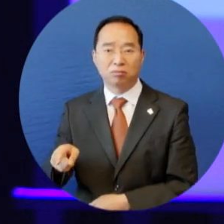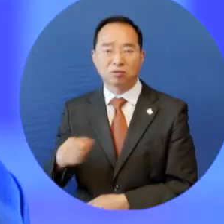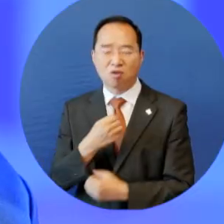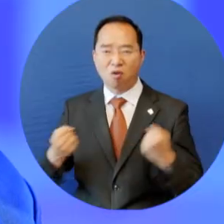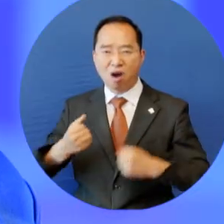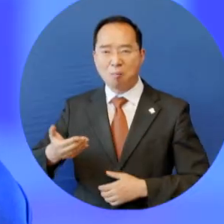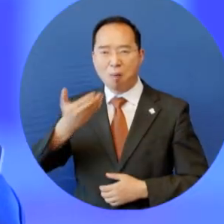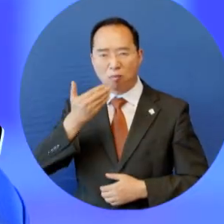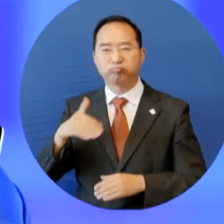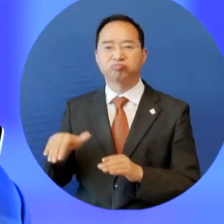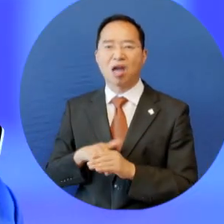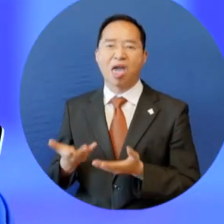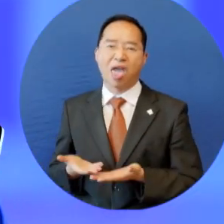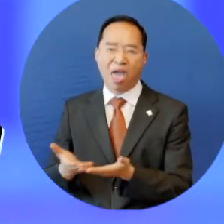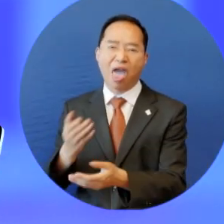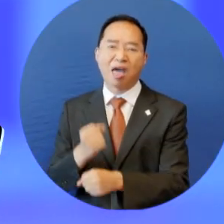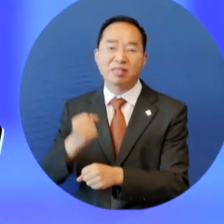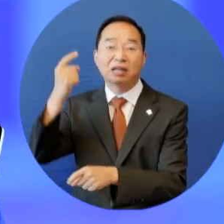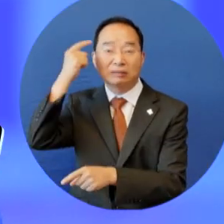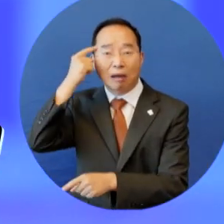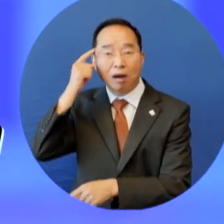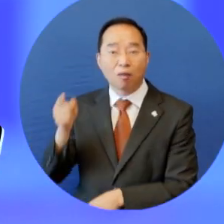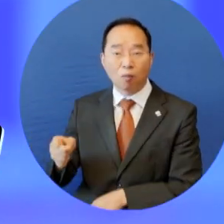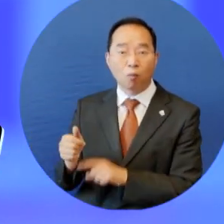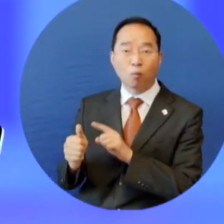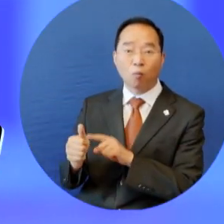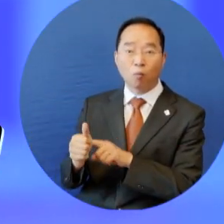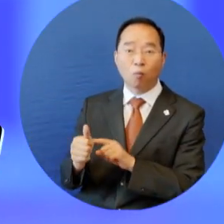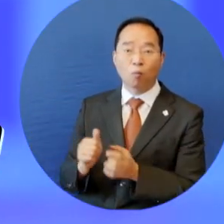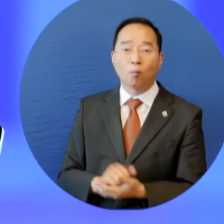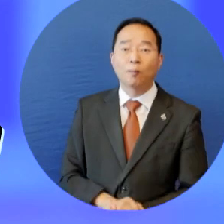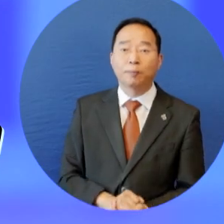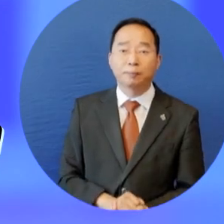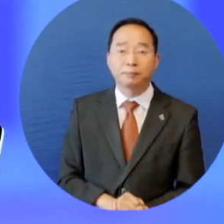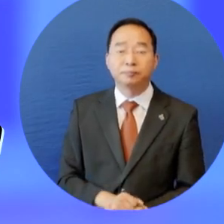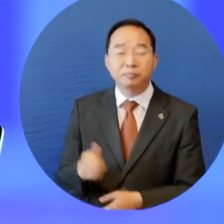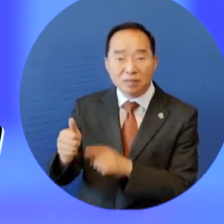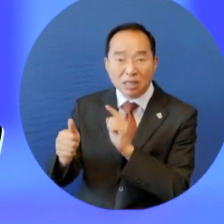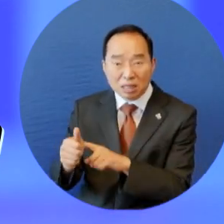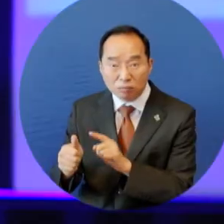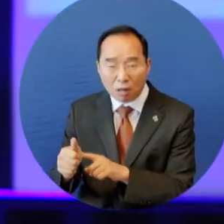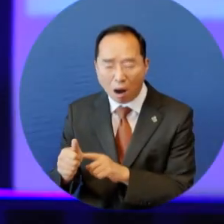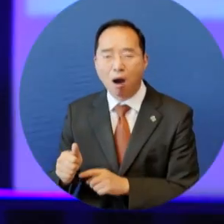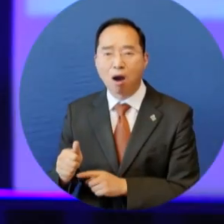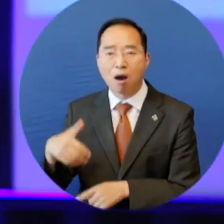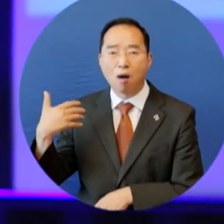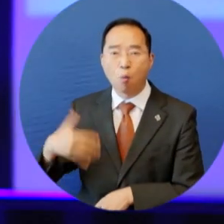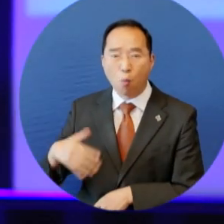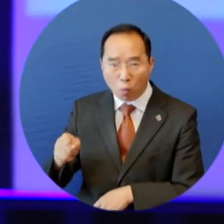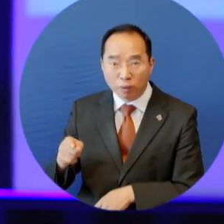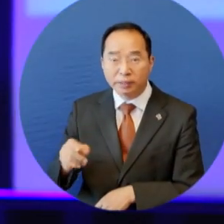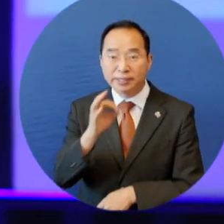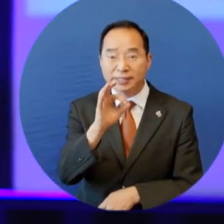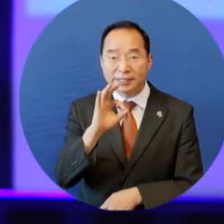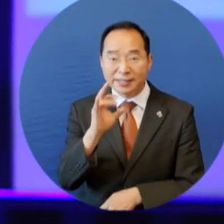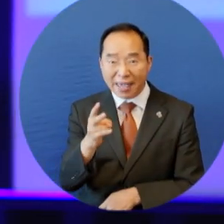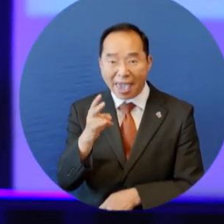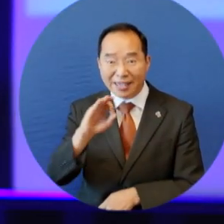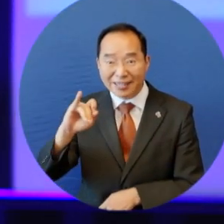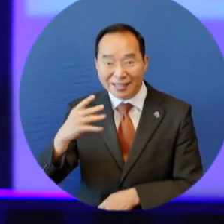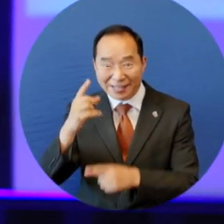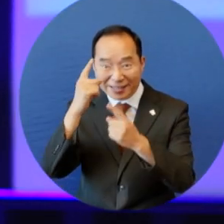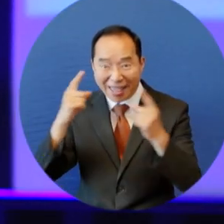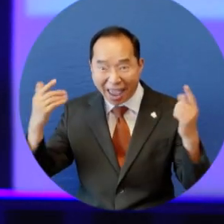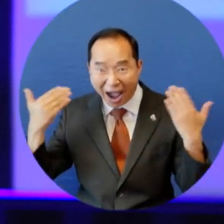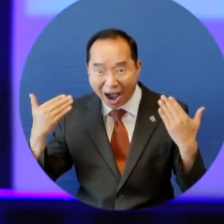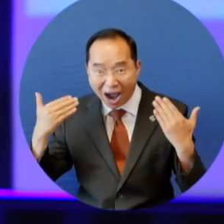밥이다. 이들에게 건강한 먹거리 문화를 전수해 주어야 된다라는 철학을 가지고 있었습니다. 이분의 철학에 힘입어서